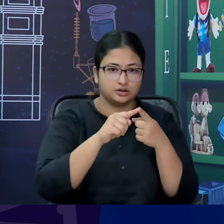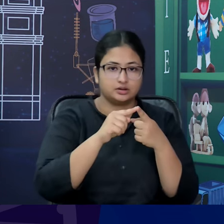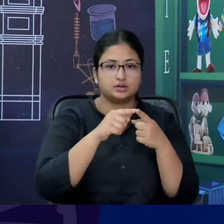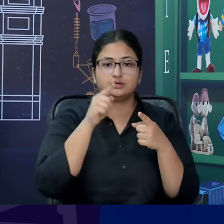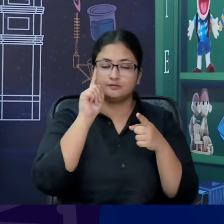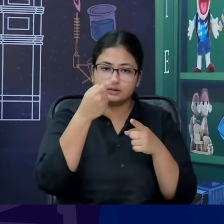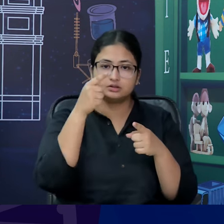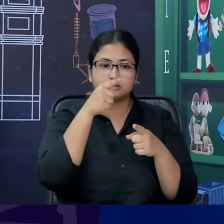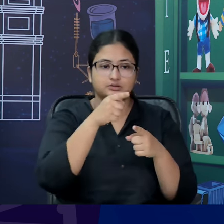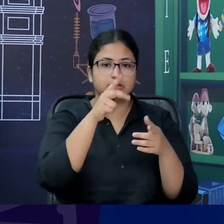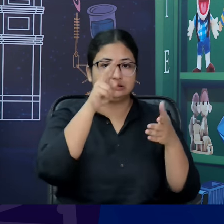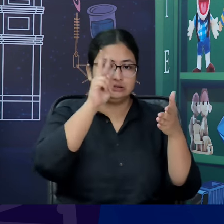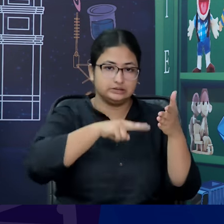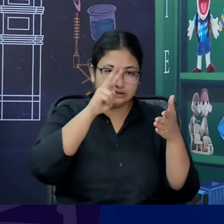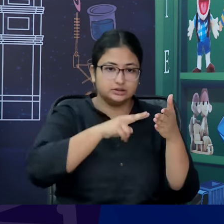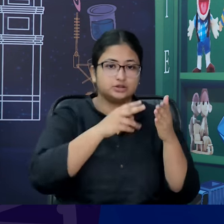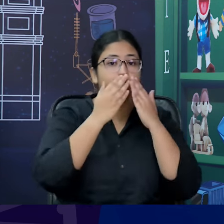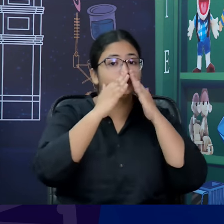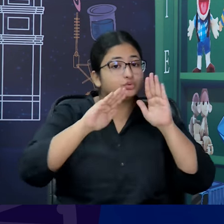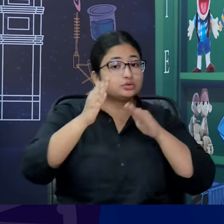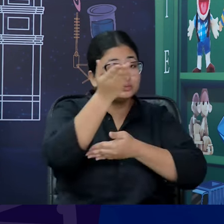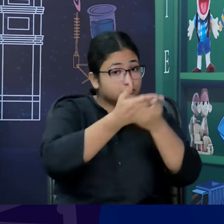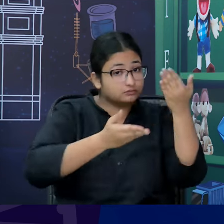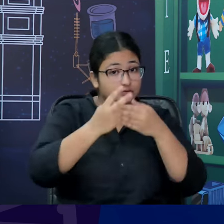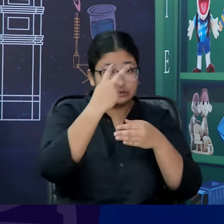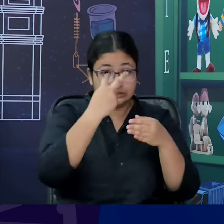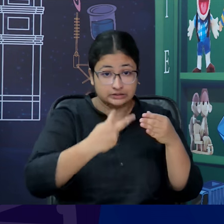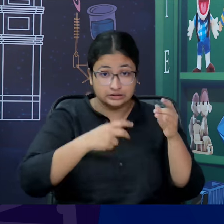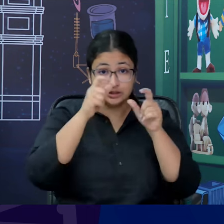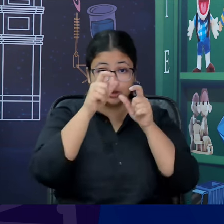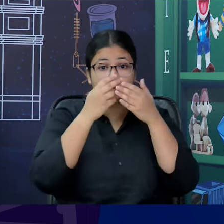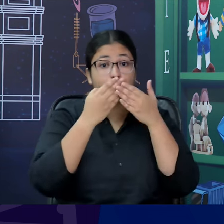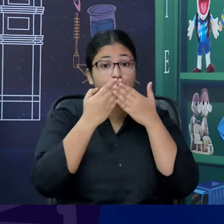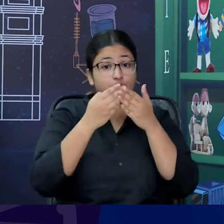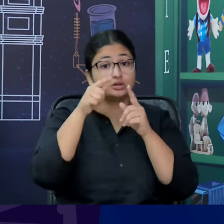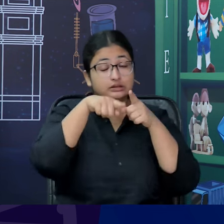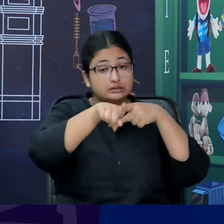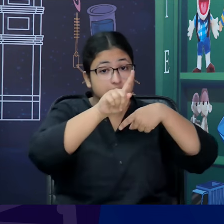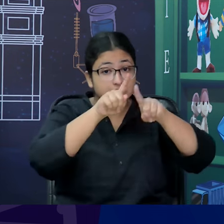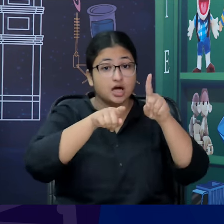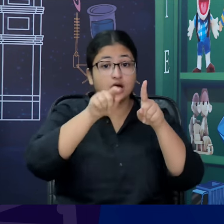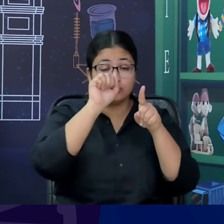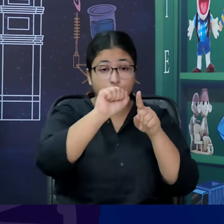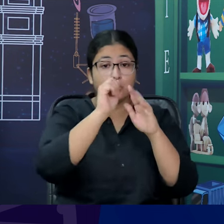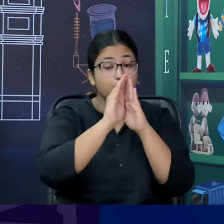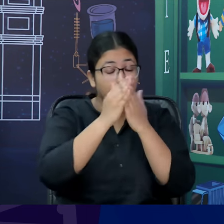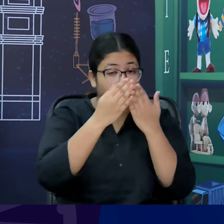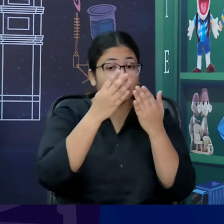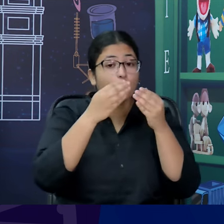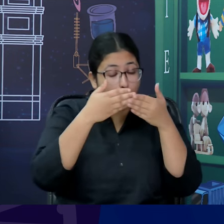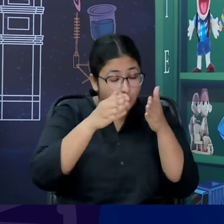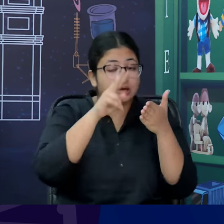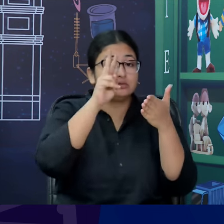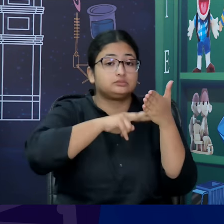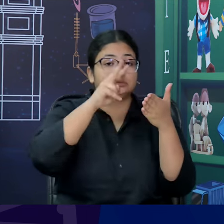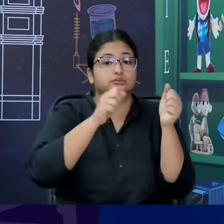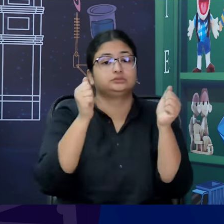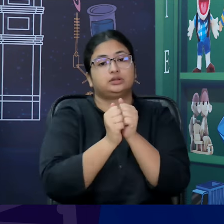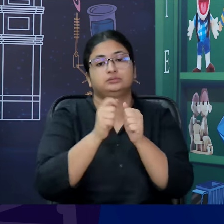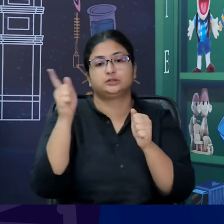हूं छात्र भी अपनी पुस्तक में इसे पढ़ेंगे और स्क्रीन पर भी आप इनके लिए प्ले कर रहे हैं जी तो कविता के